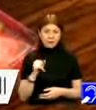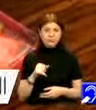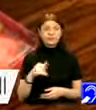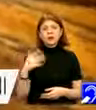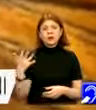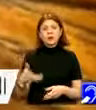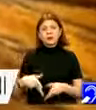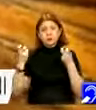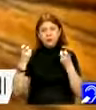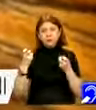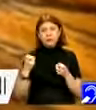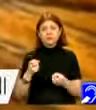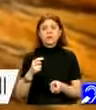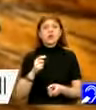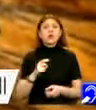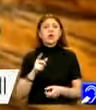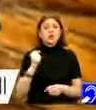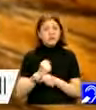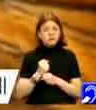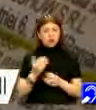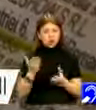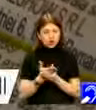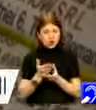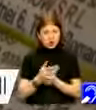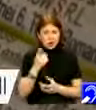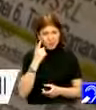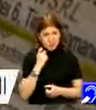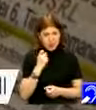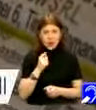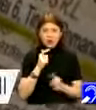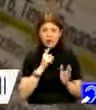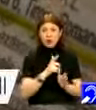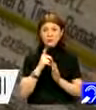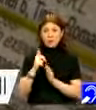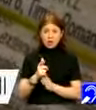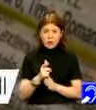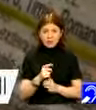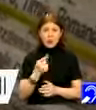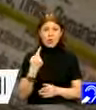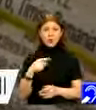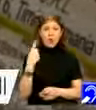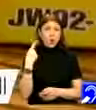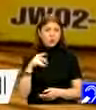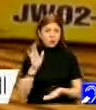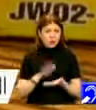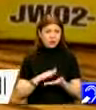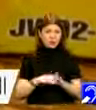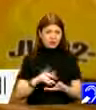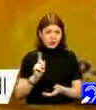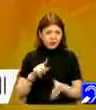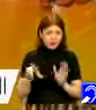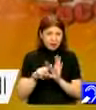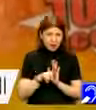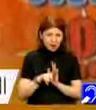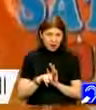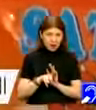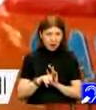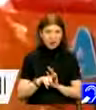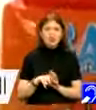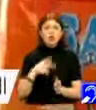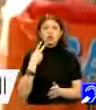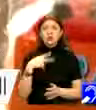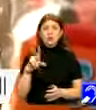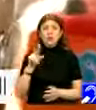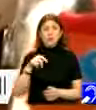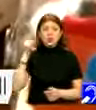constituite 677 de dosare penale, în cadrul cărora s-au constatat aproape 800 de infracțiuni și s-au aplicat aproximativ 230